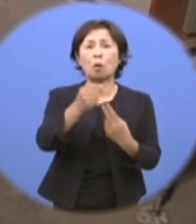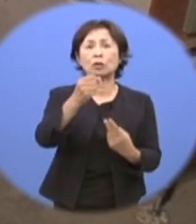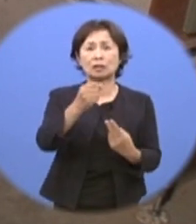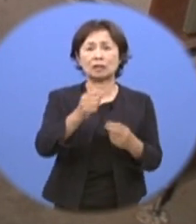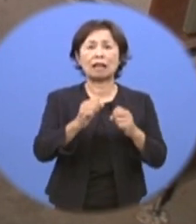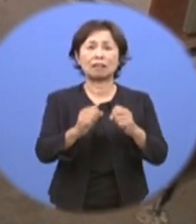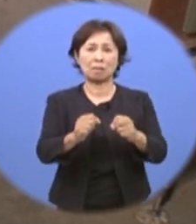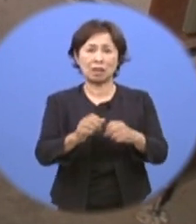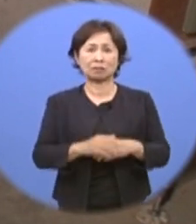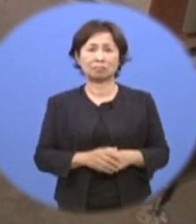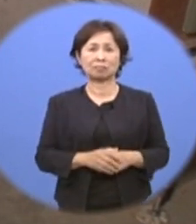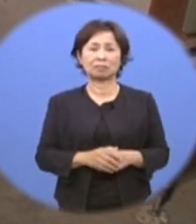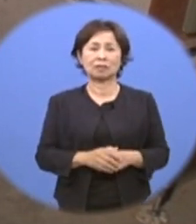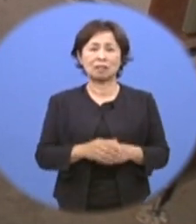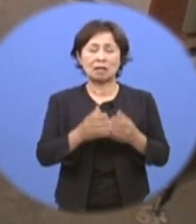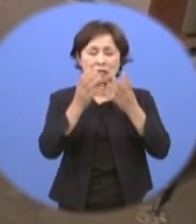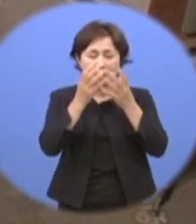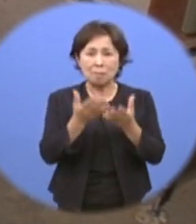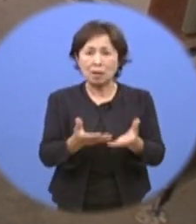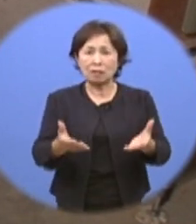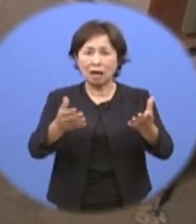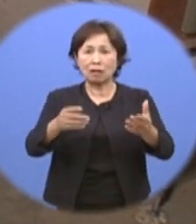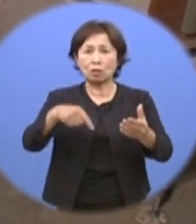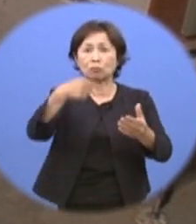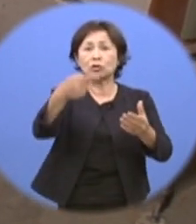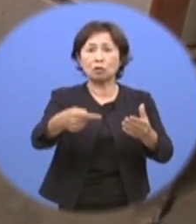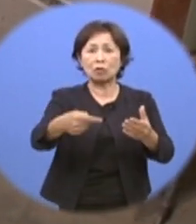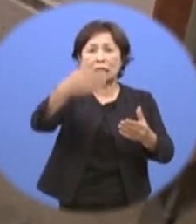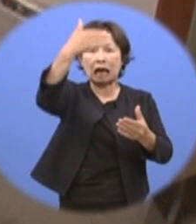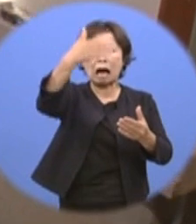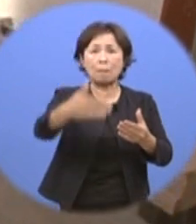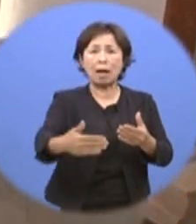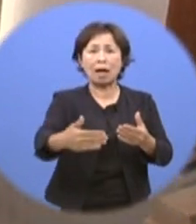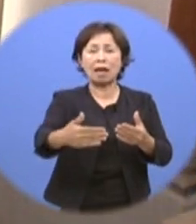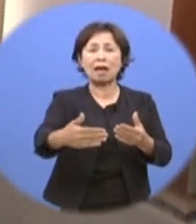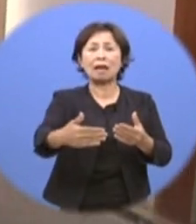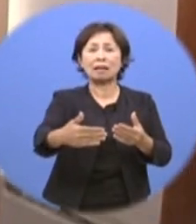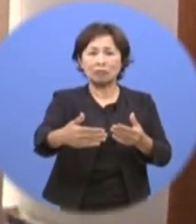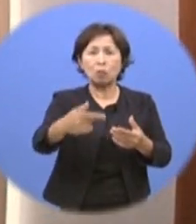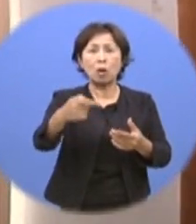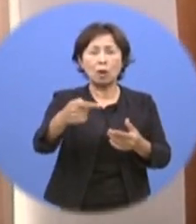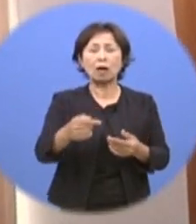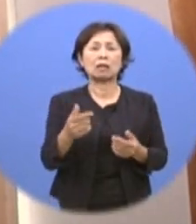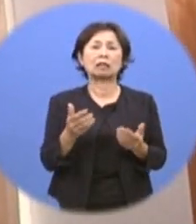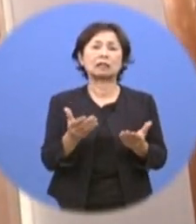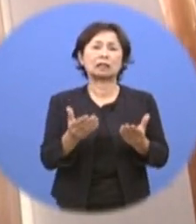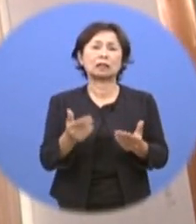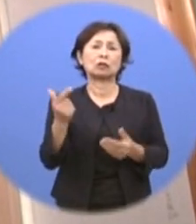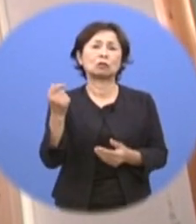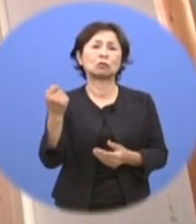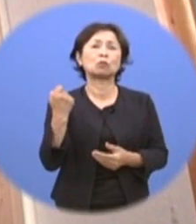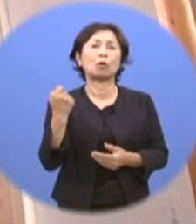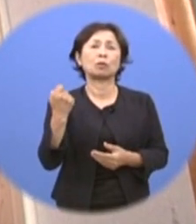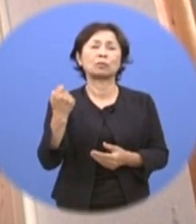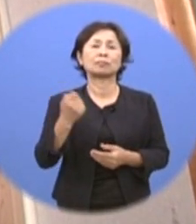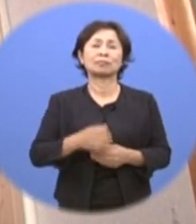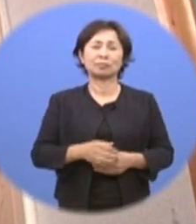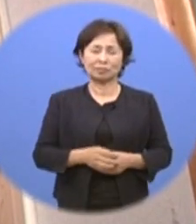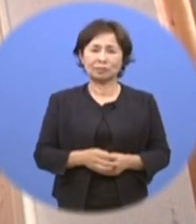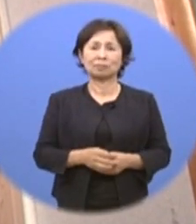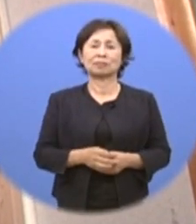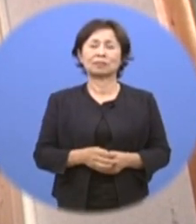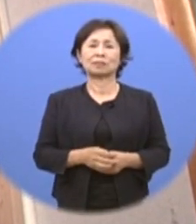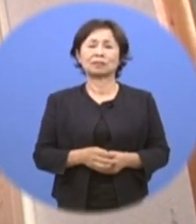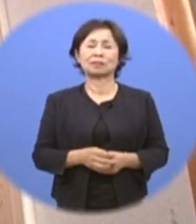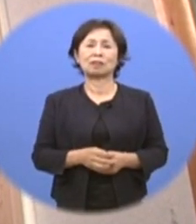、洗面台の後ろにこのような耐震壁という、地震に強い壁を新しく設けることで、耐